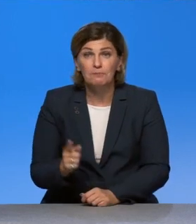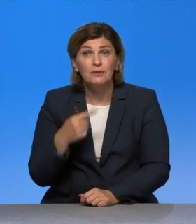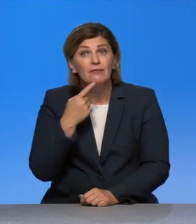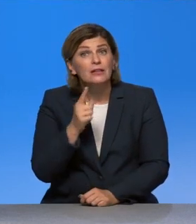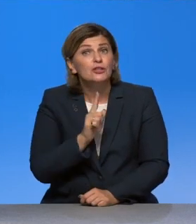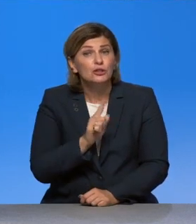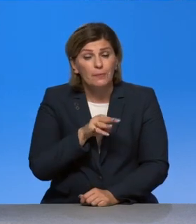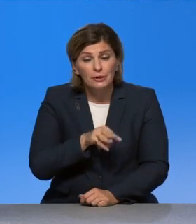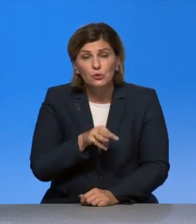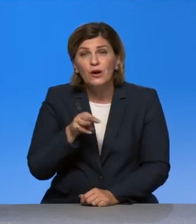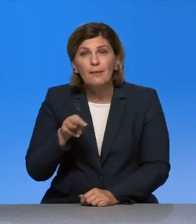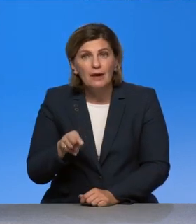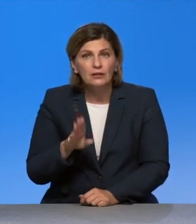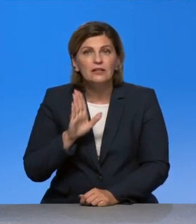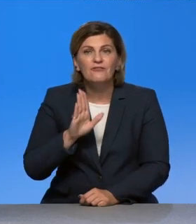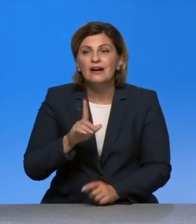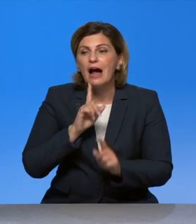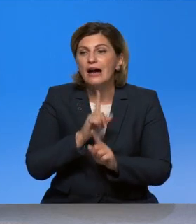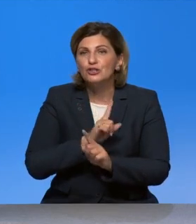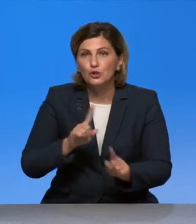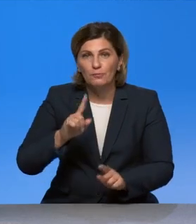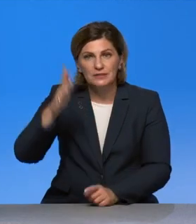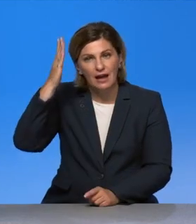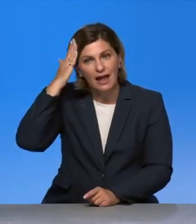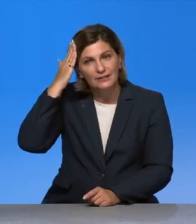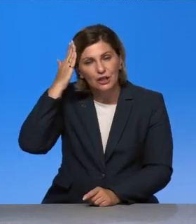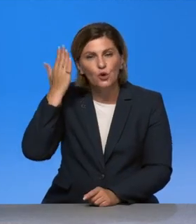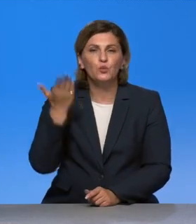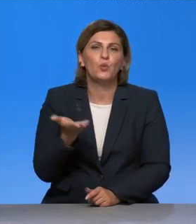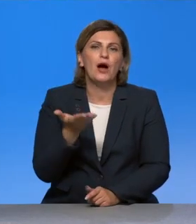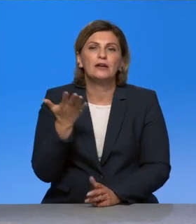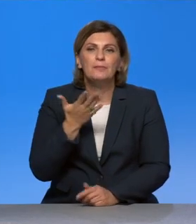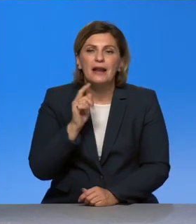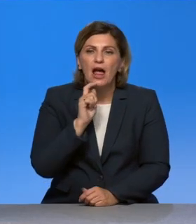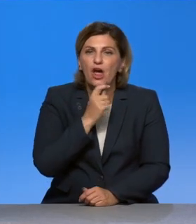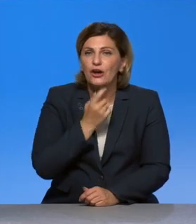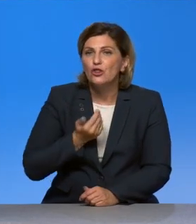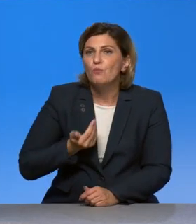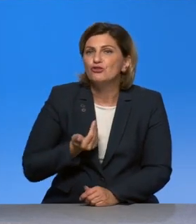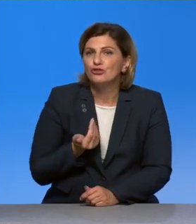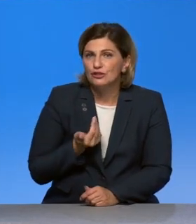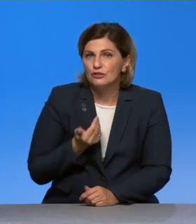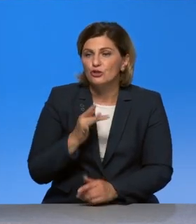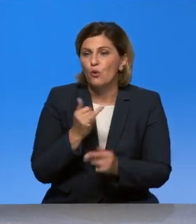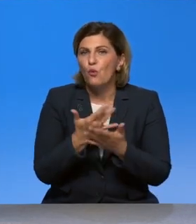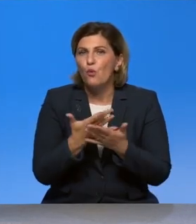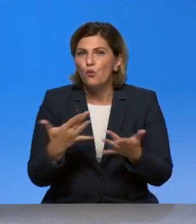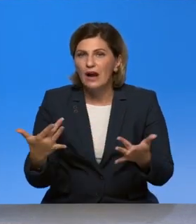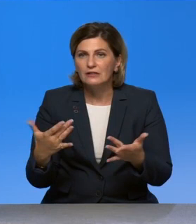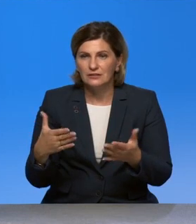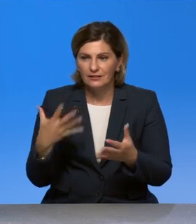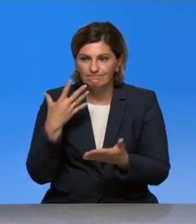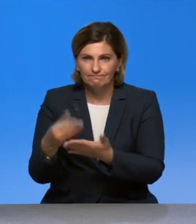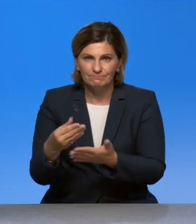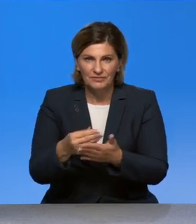что никаких особенностей в интеллектуальном развитии, экономической жизни у разных рас нет. На чем